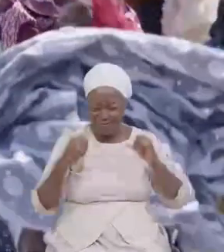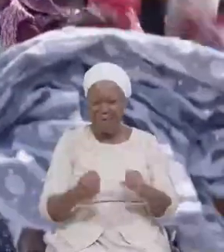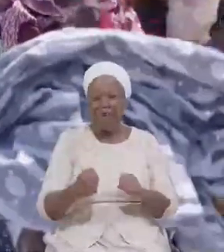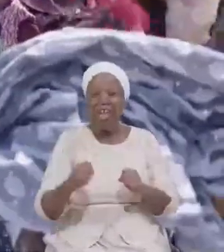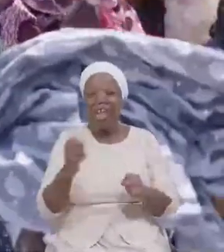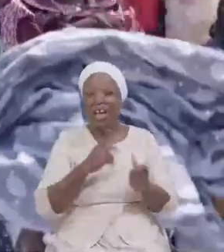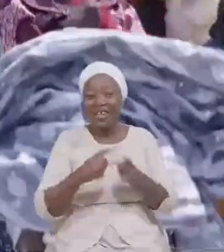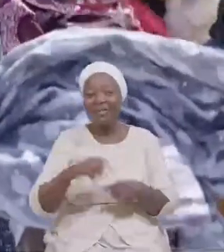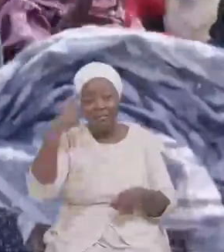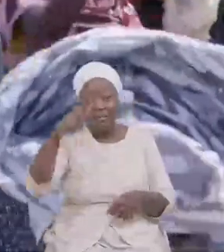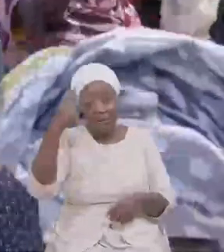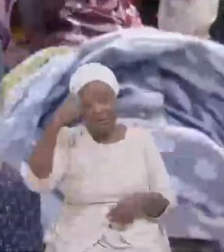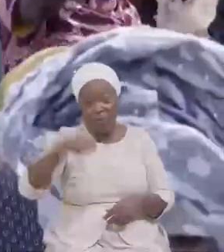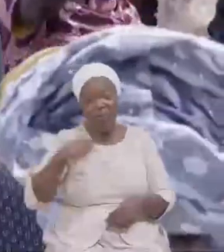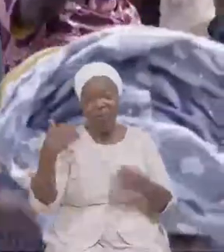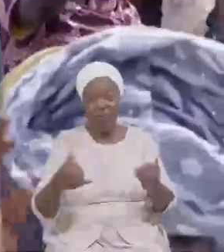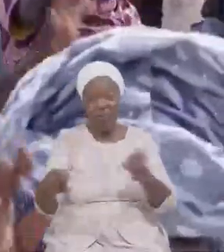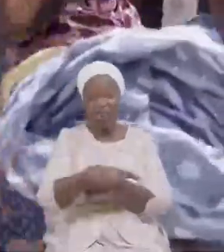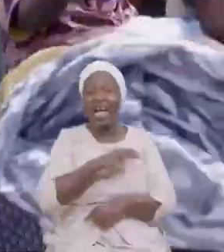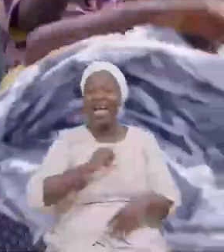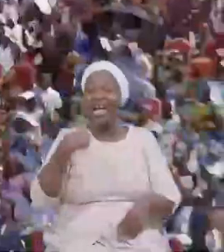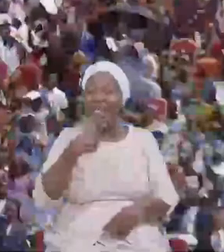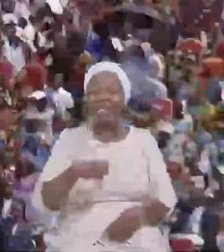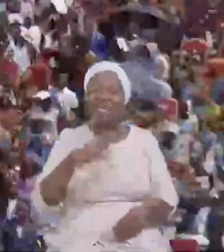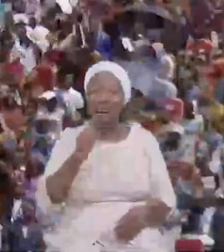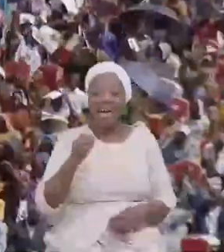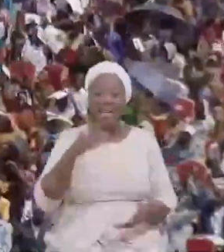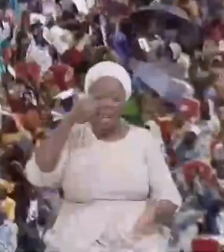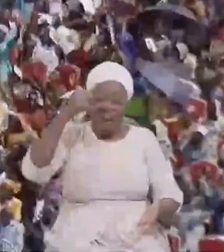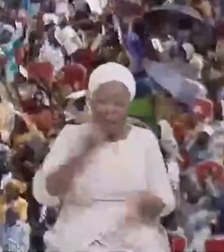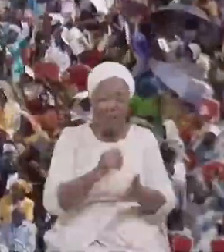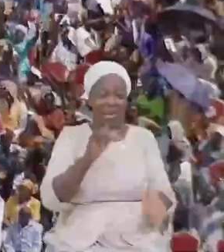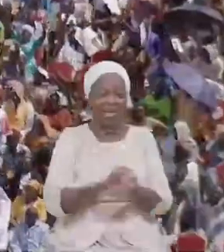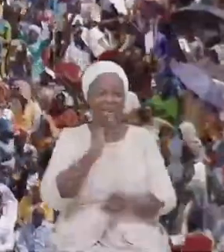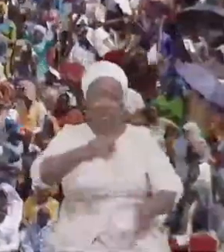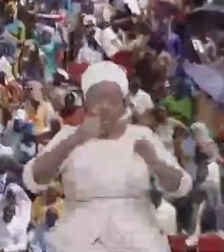un amen pour toi qui aura de poids au nom de Jésus.